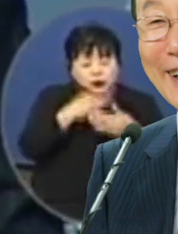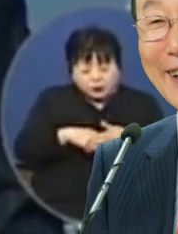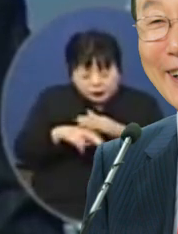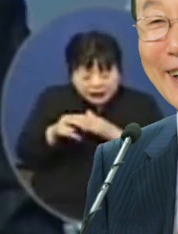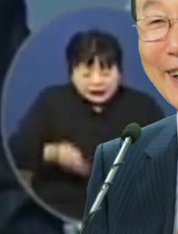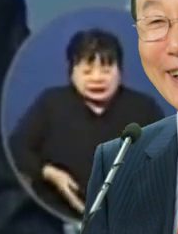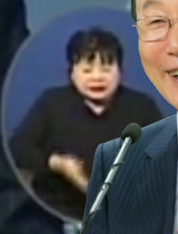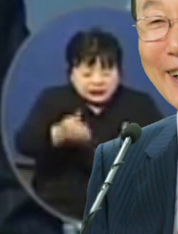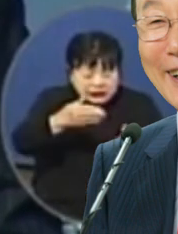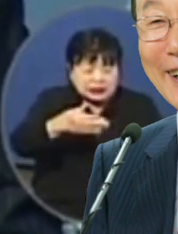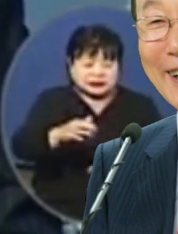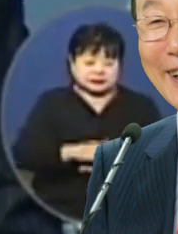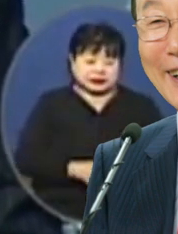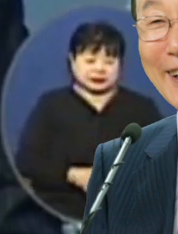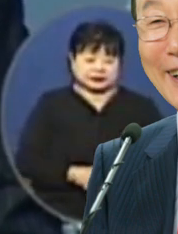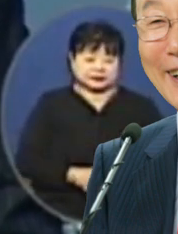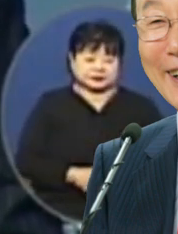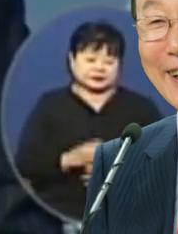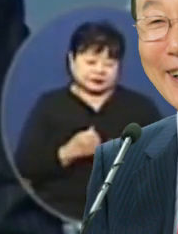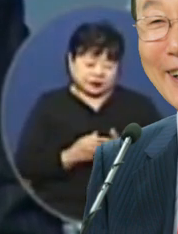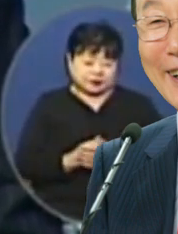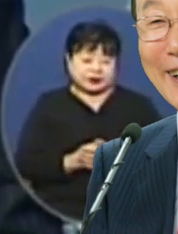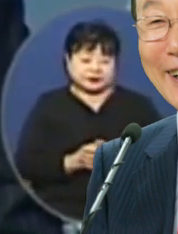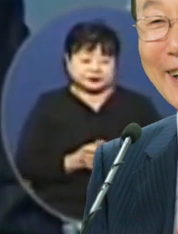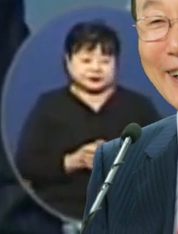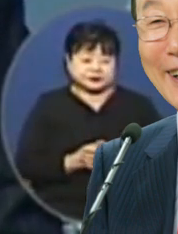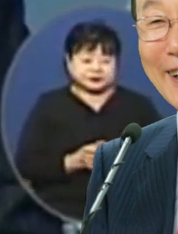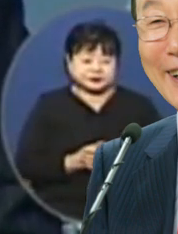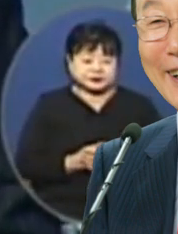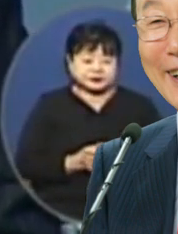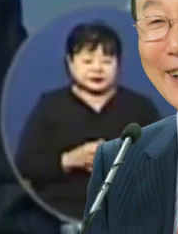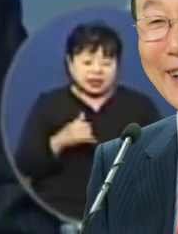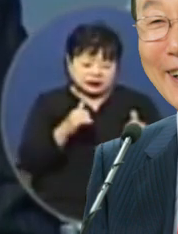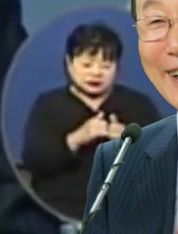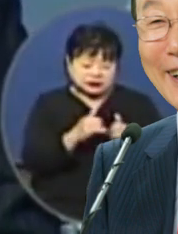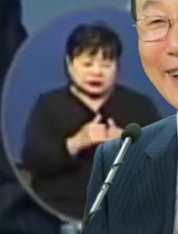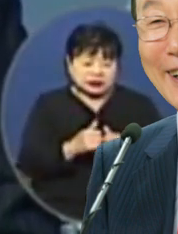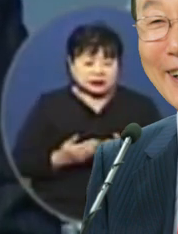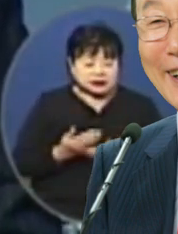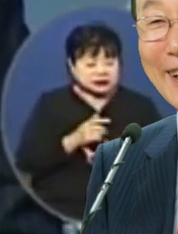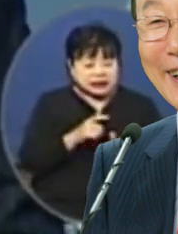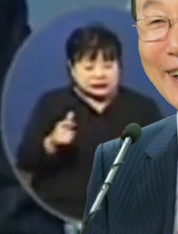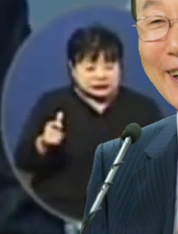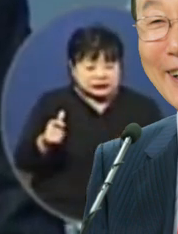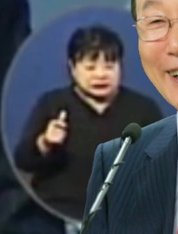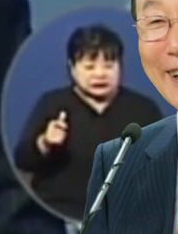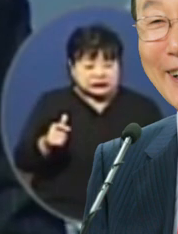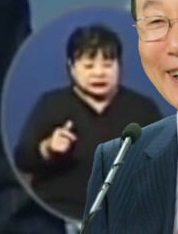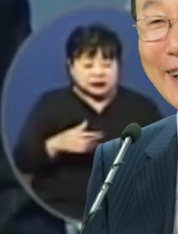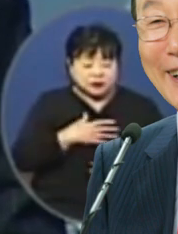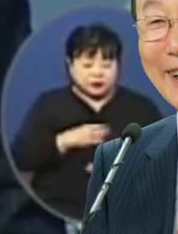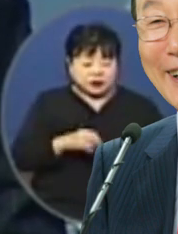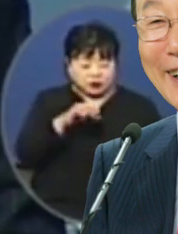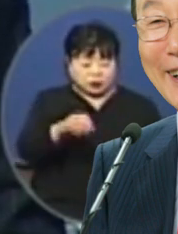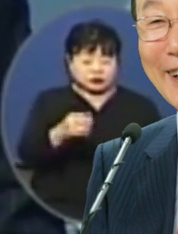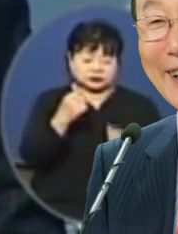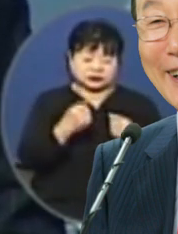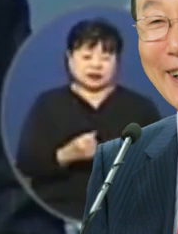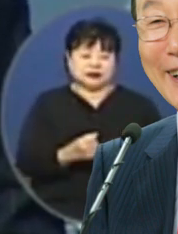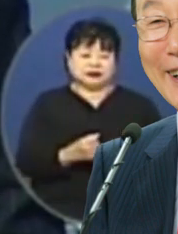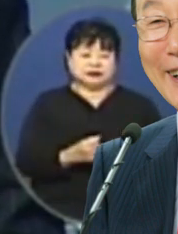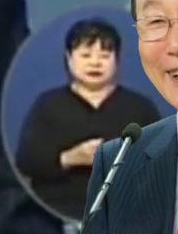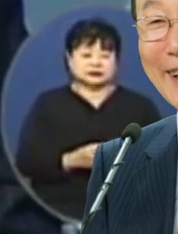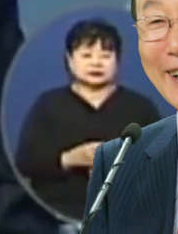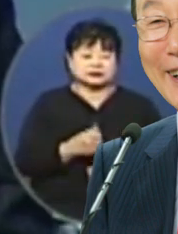피난길에 올랐었습니다. 그래서 전쟁이 일어나지 않은 평화로운 곳에서 살려고